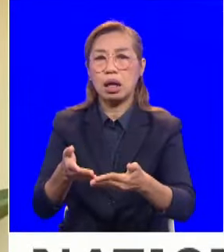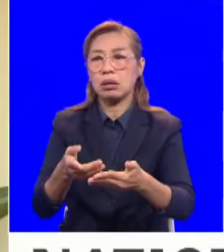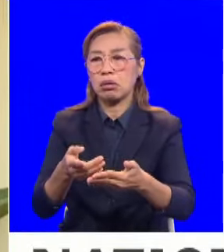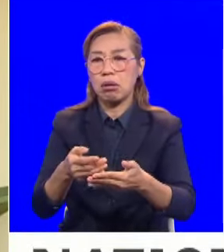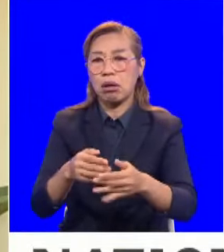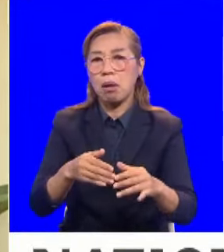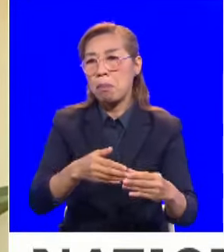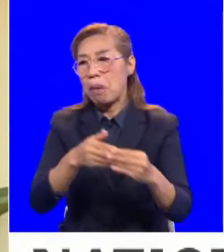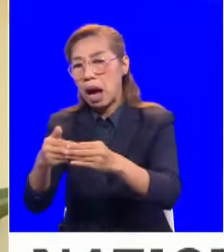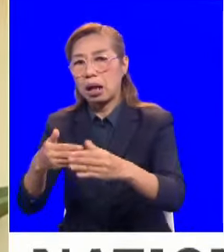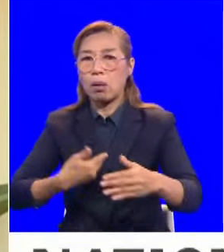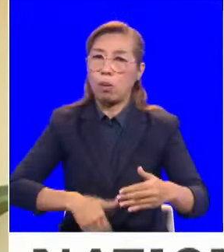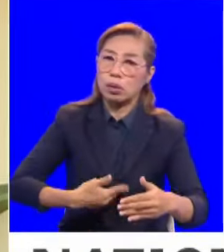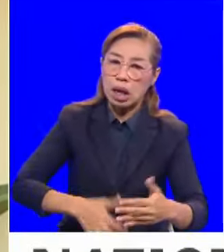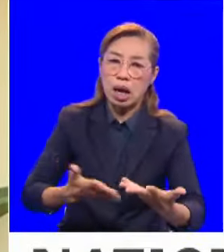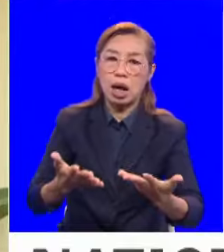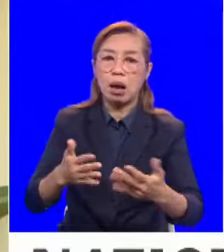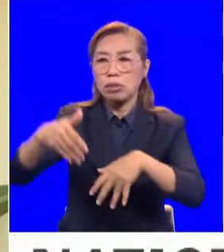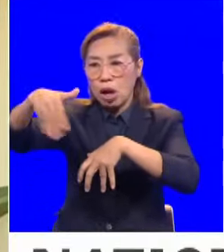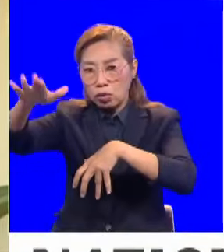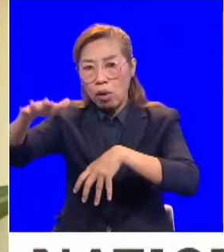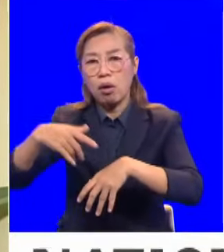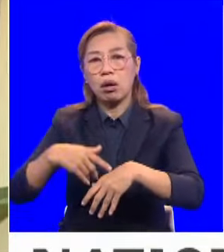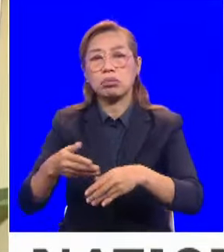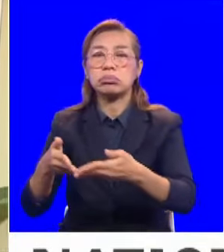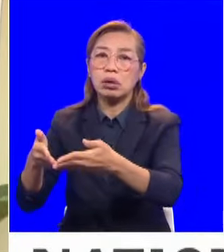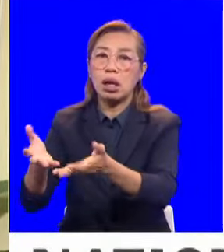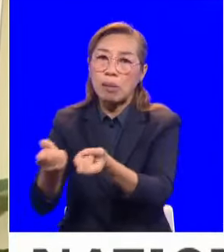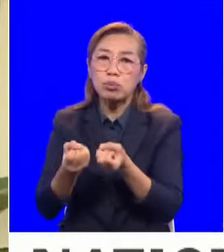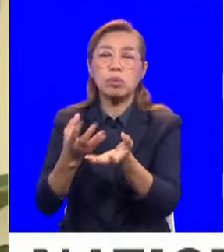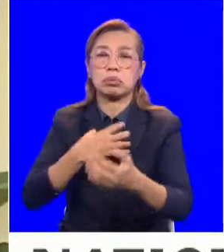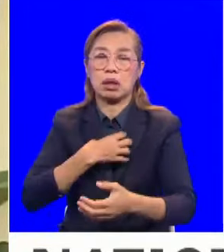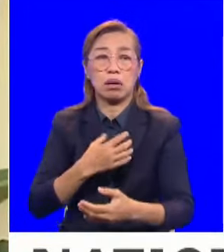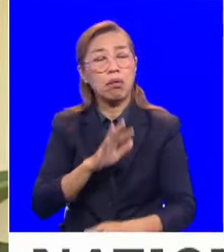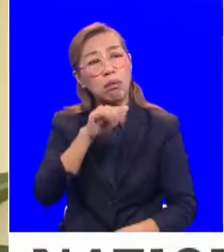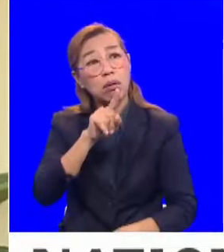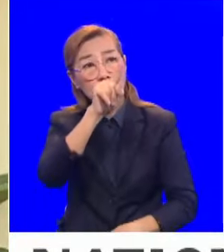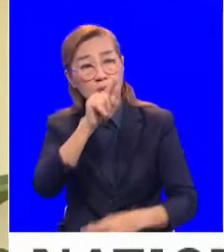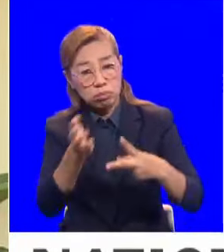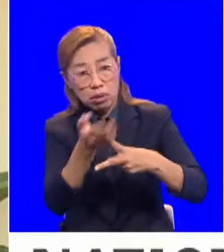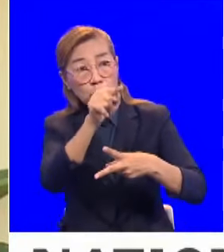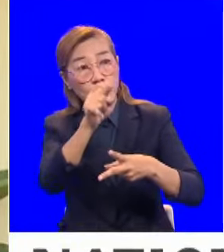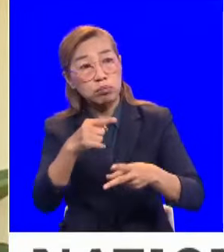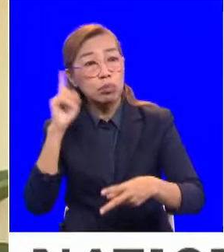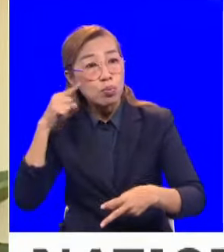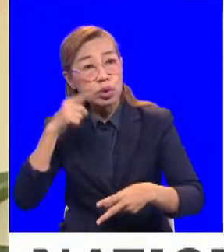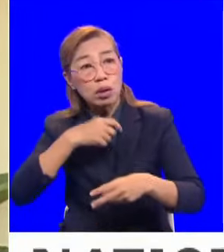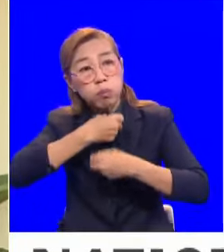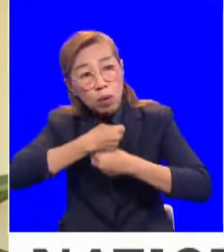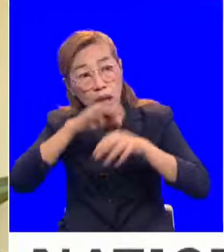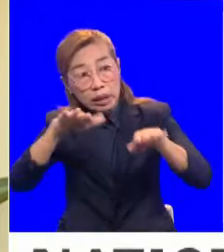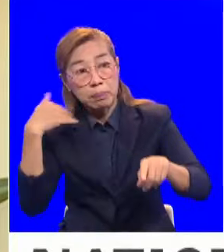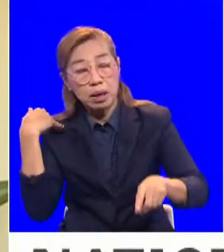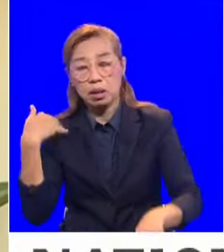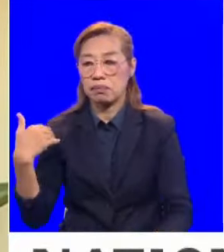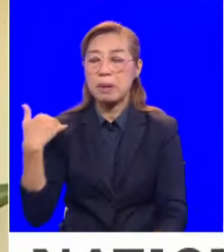องน้ำหรือว่าไปข้างนอก แล้วข้างบนมีเด็กมีผู้หญิงมีคนแก่บ้างไหมคะ มีเฉพา